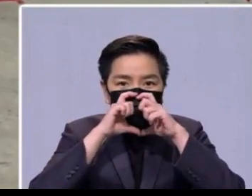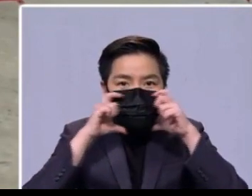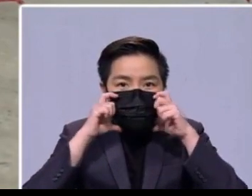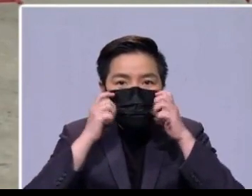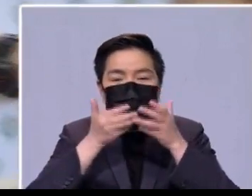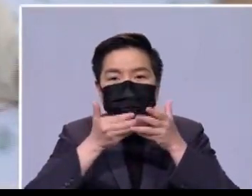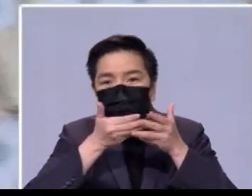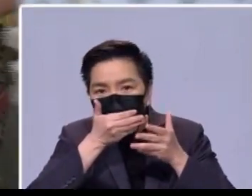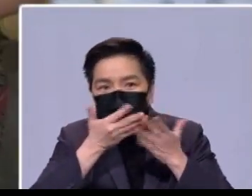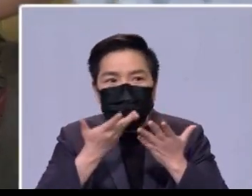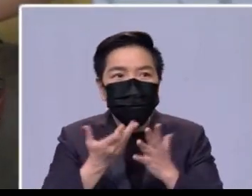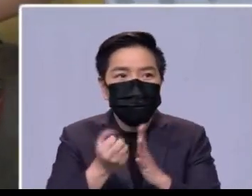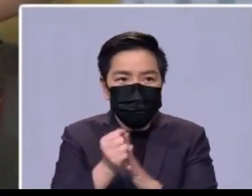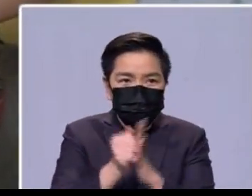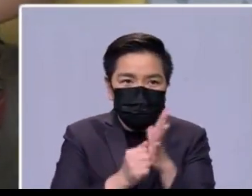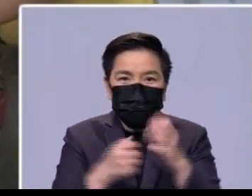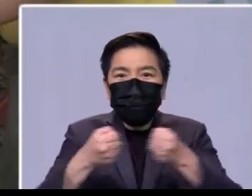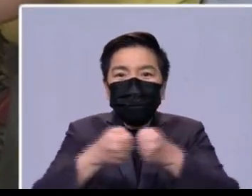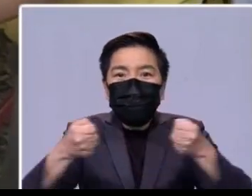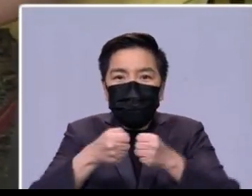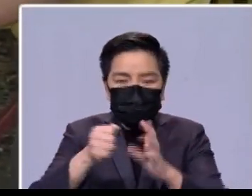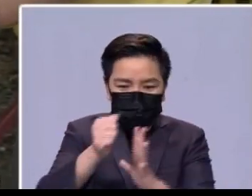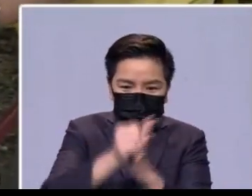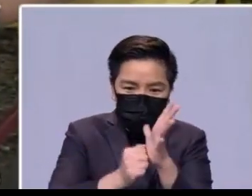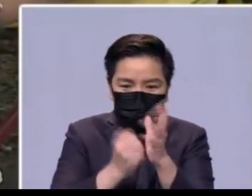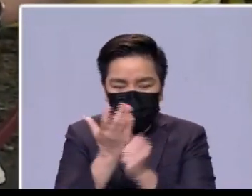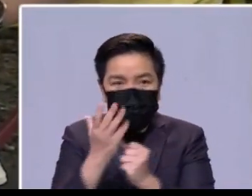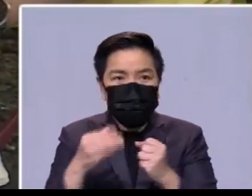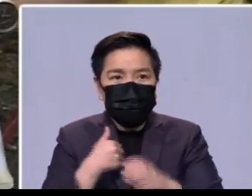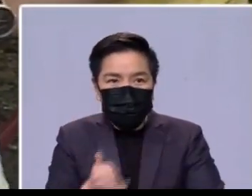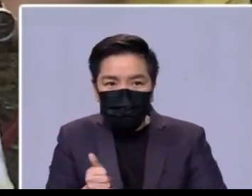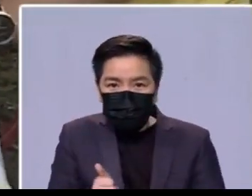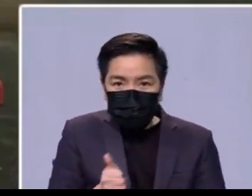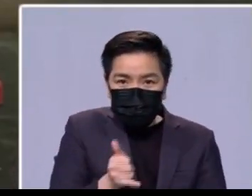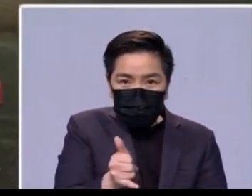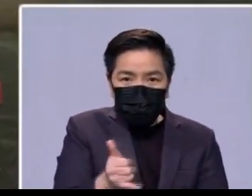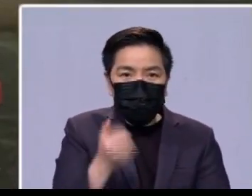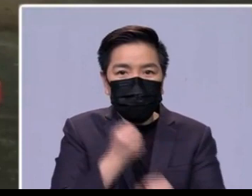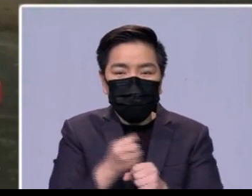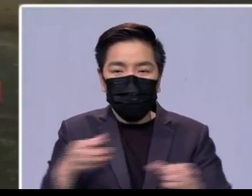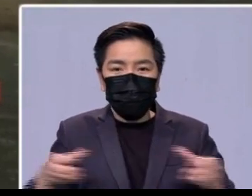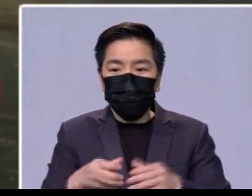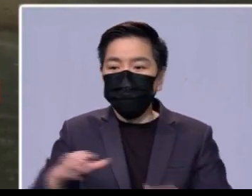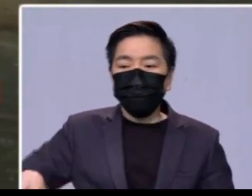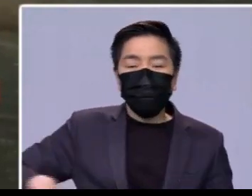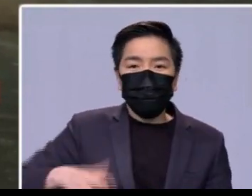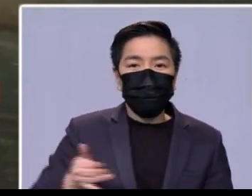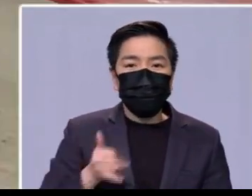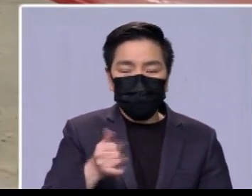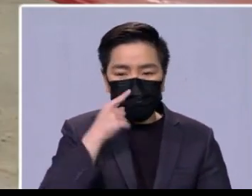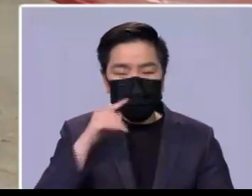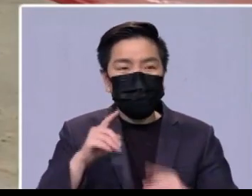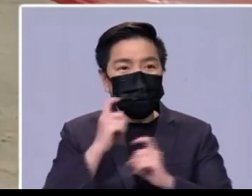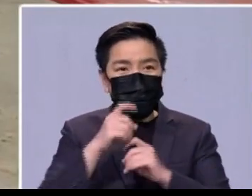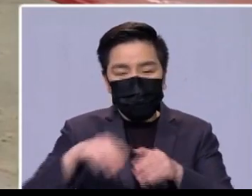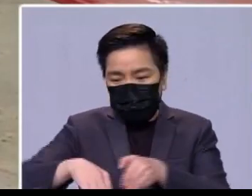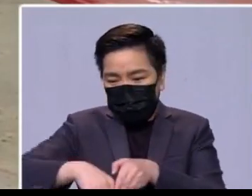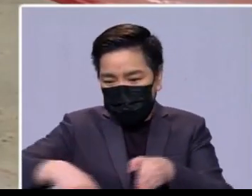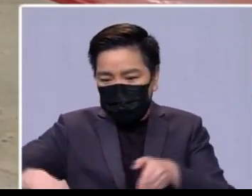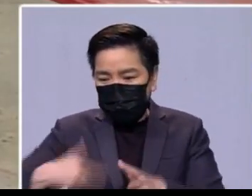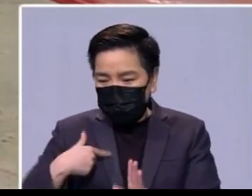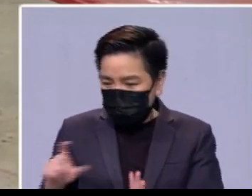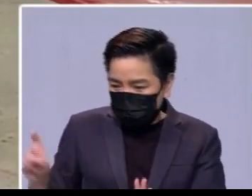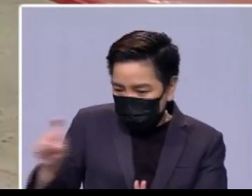ยรวมทั้งสวมใส่ถุงมือยางก่อนเข้าไปใช้สิทธิ์ในคูหาพิเศษสำหรับกลุ่มเสี่ยงสูงที่เตรียมไว้แล้วก็ฉีด